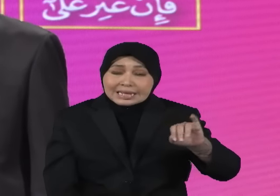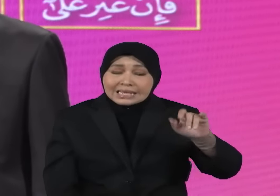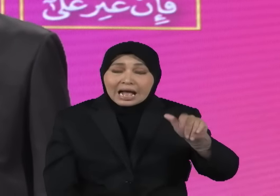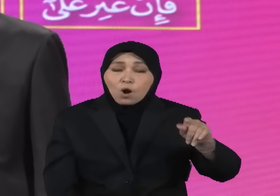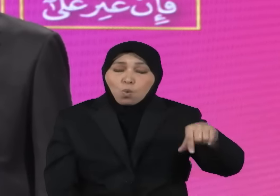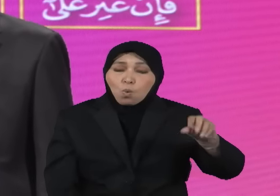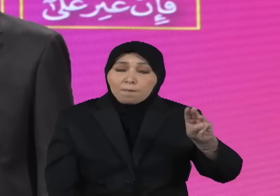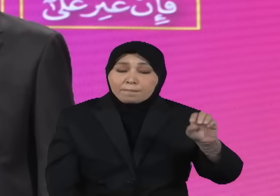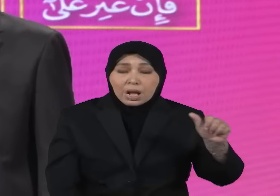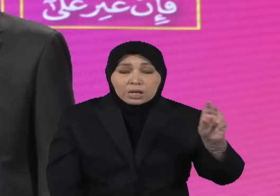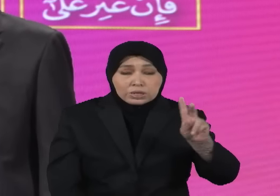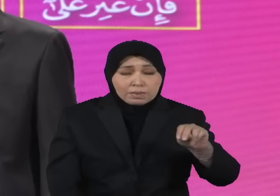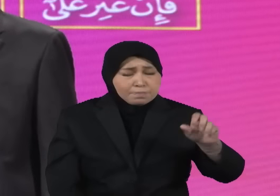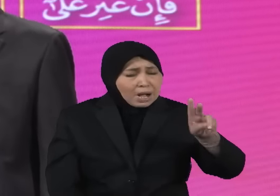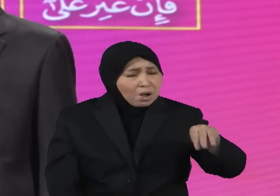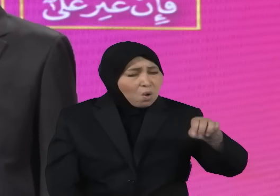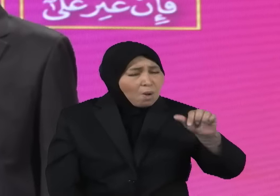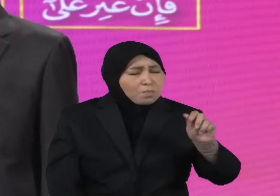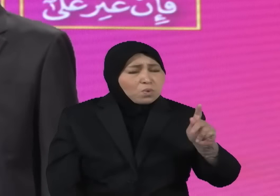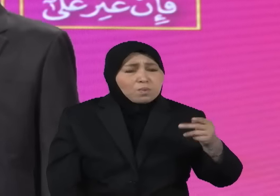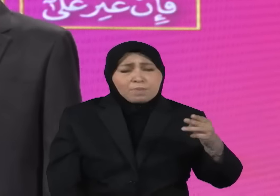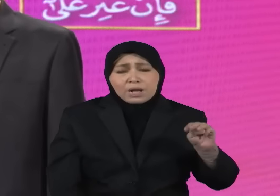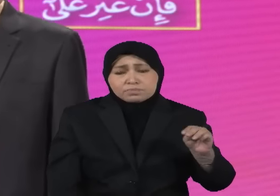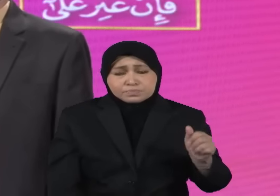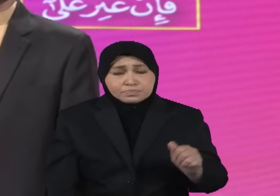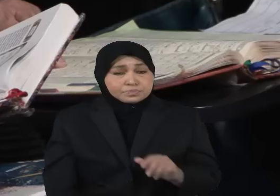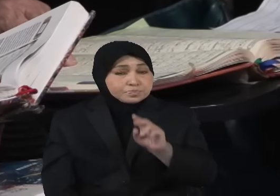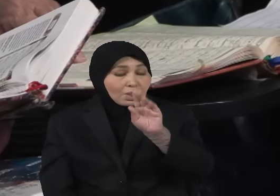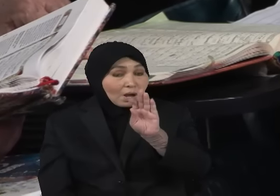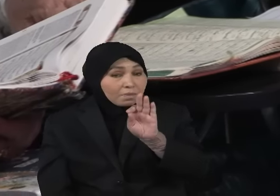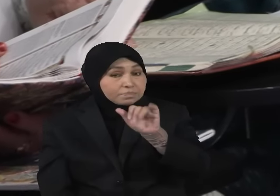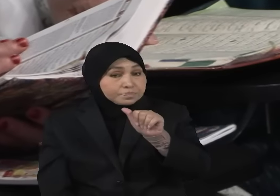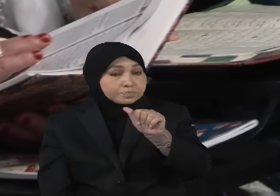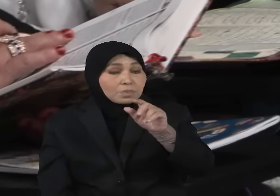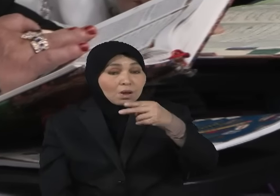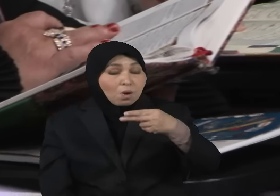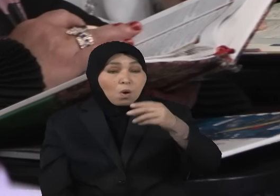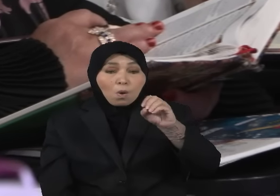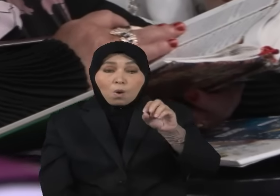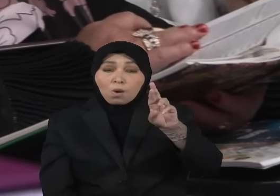يقومان مقامهما فآخران